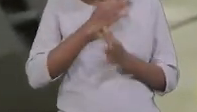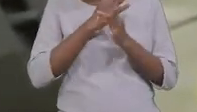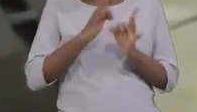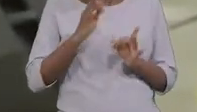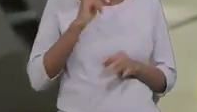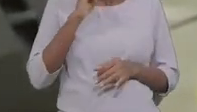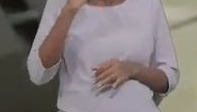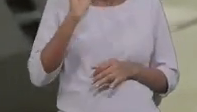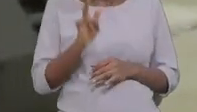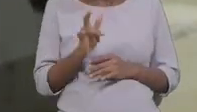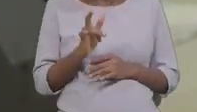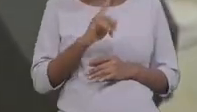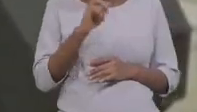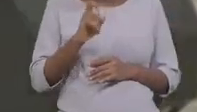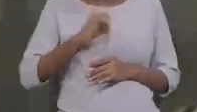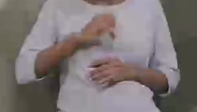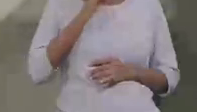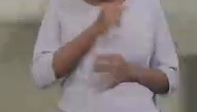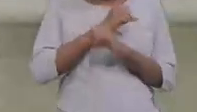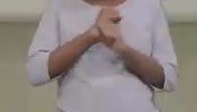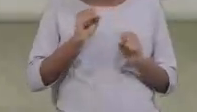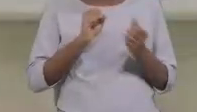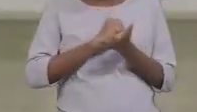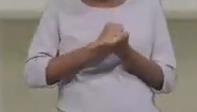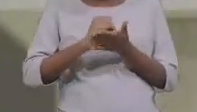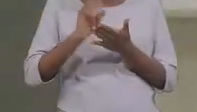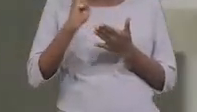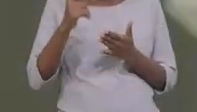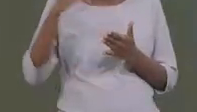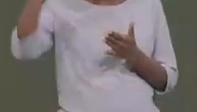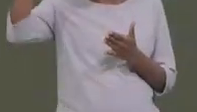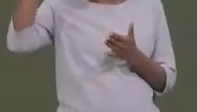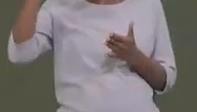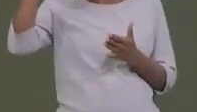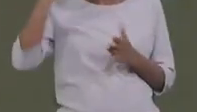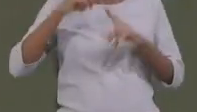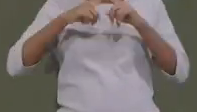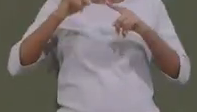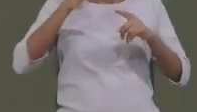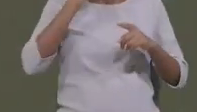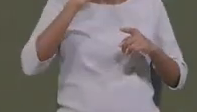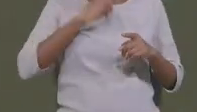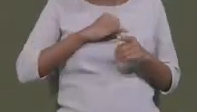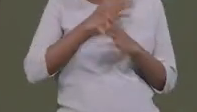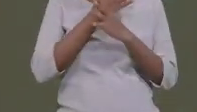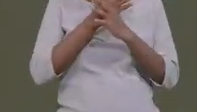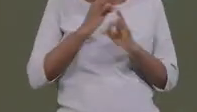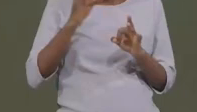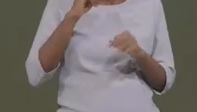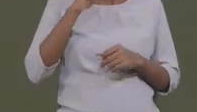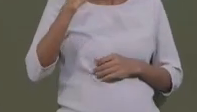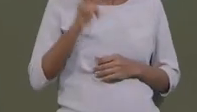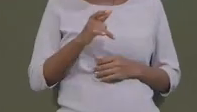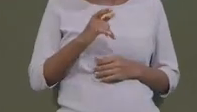suis réellement libre? Je suis sanctifié par la grâce de Dieu. Est-ce que je suis réellement